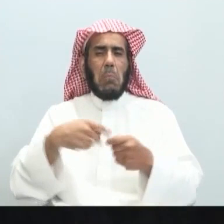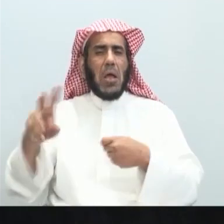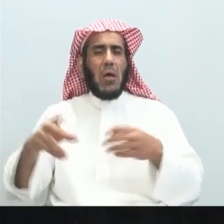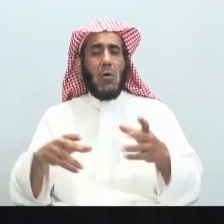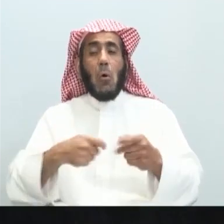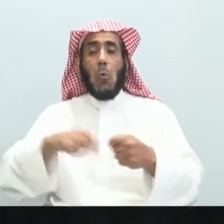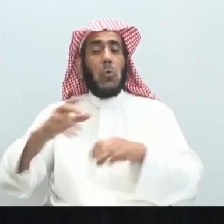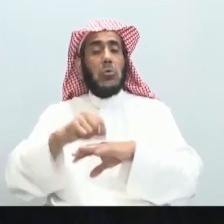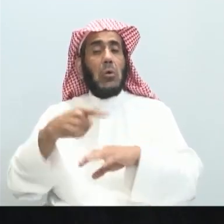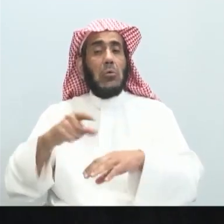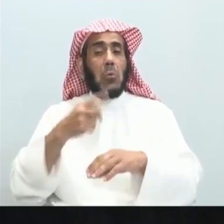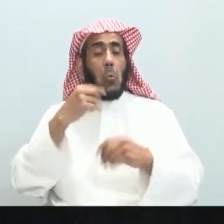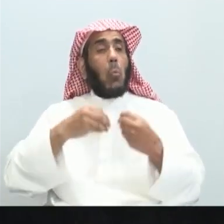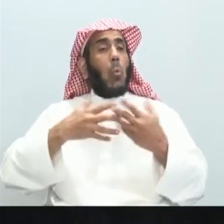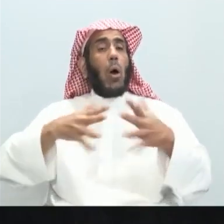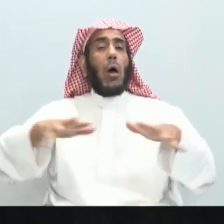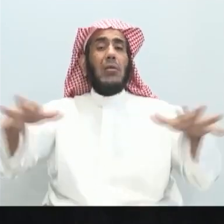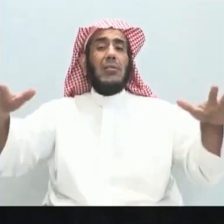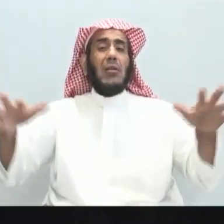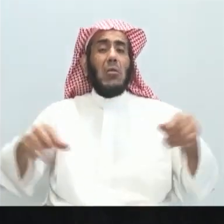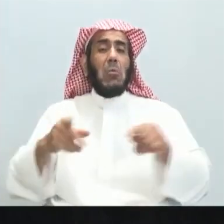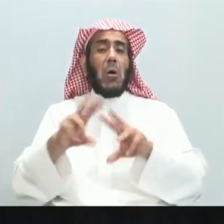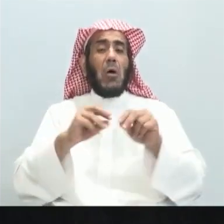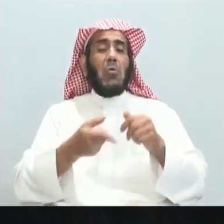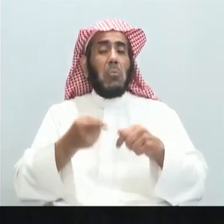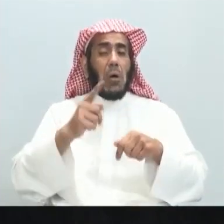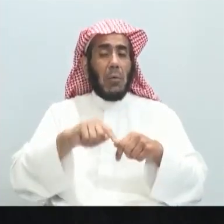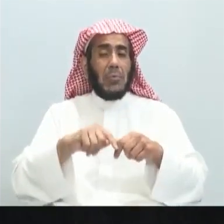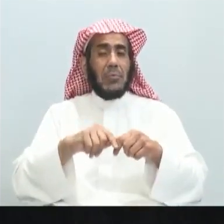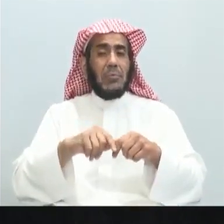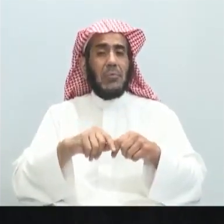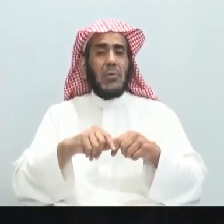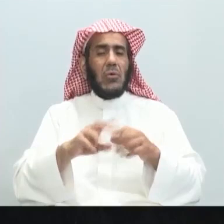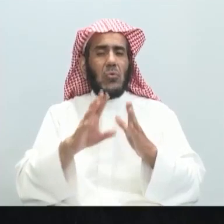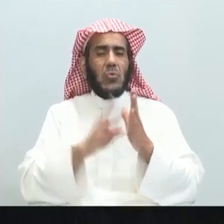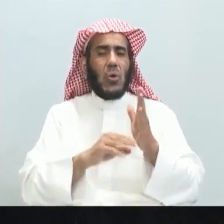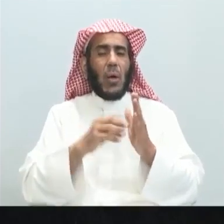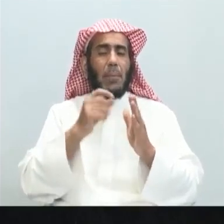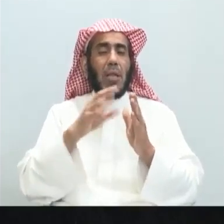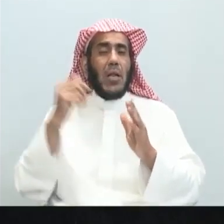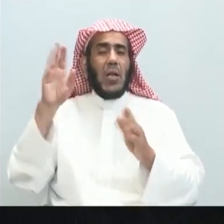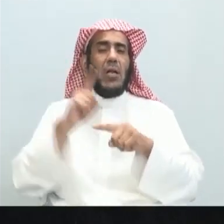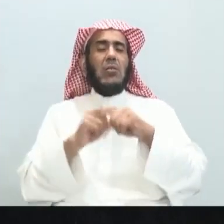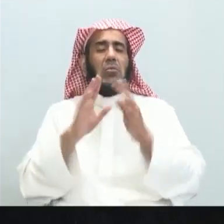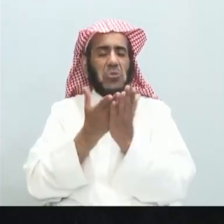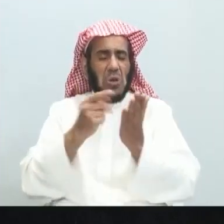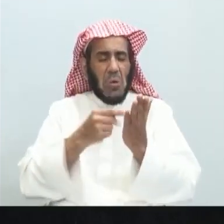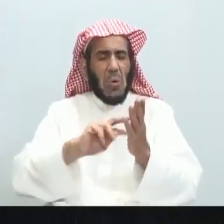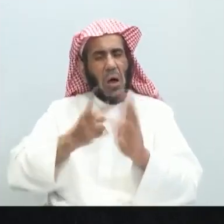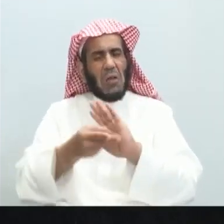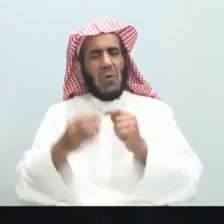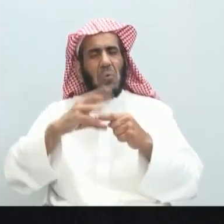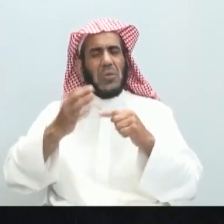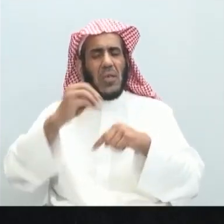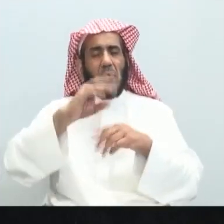فاشتراها الناس وراجت بينهم ثم كذلك عمد الى نسخه من انجيل وحرف فيها وزاد